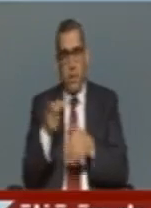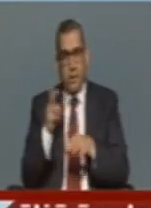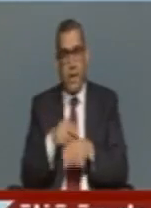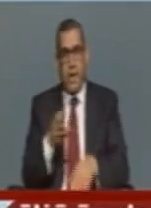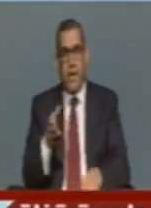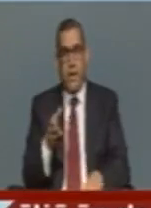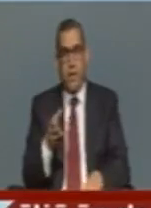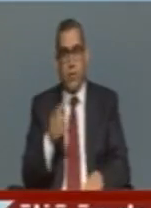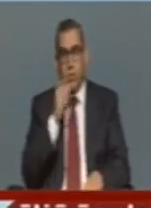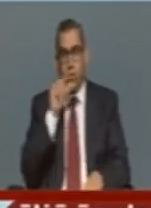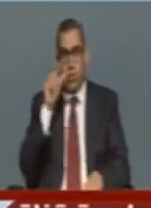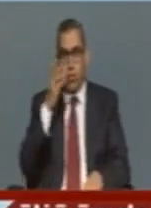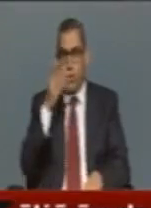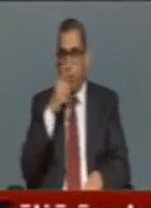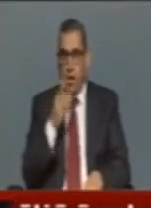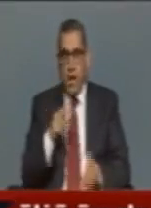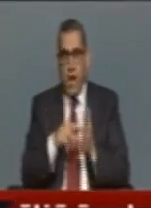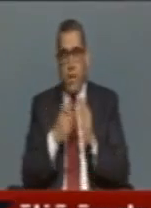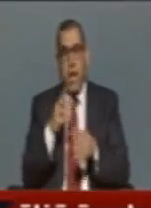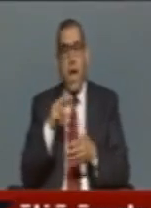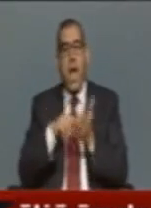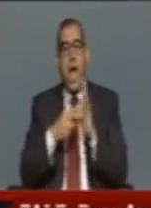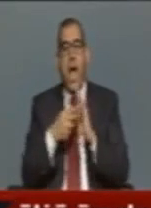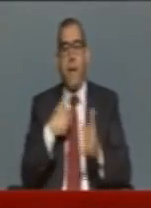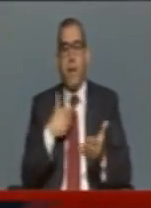دكتور، طب نعمل ايه؟